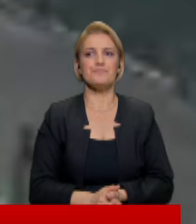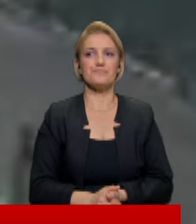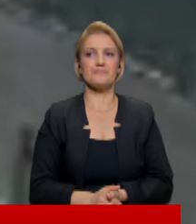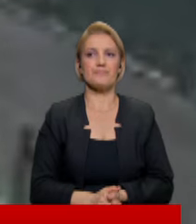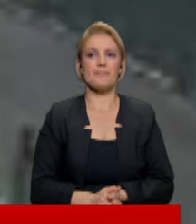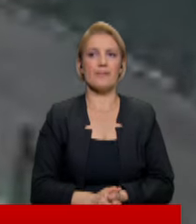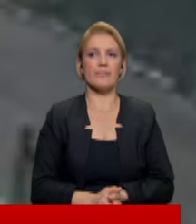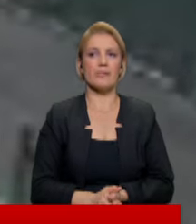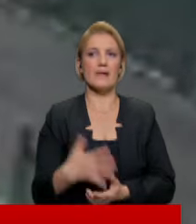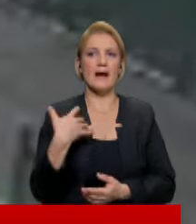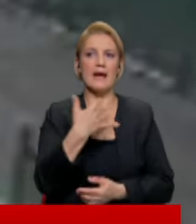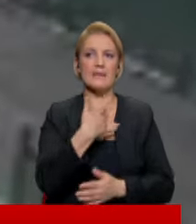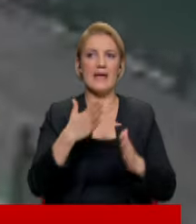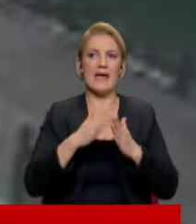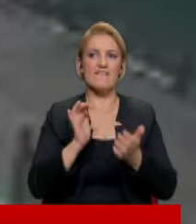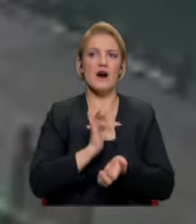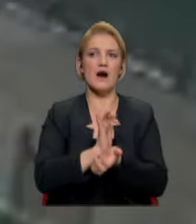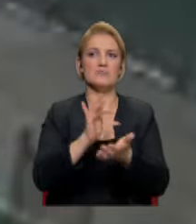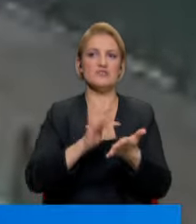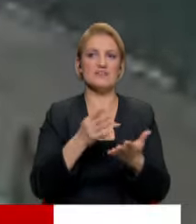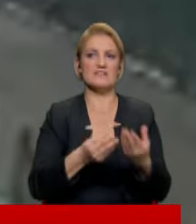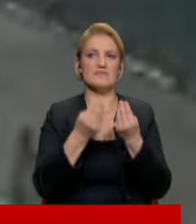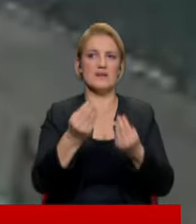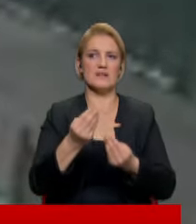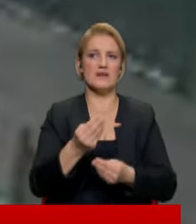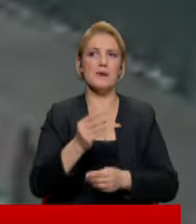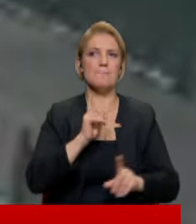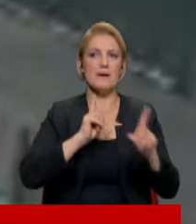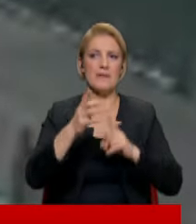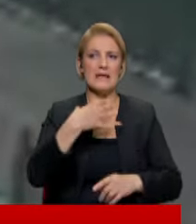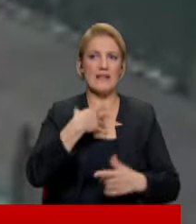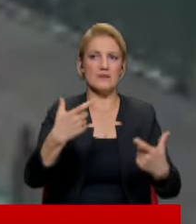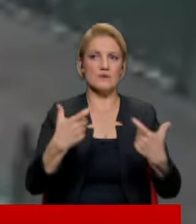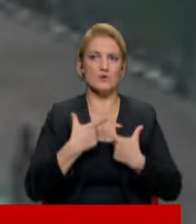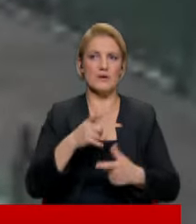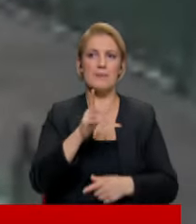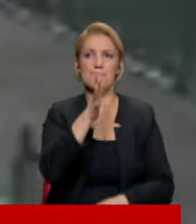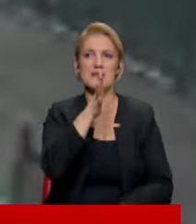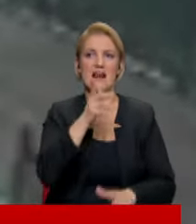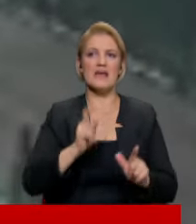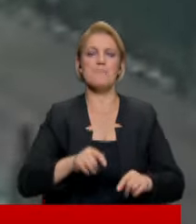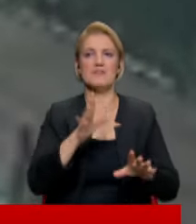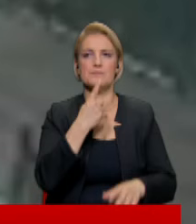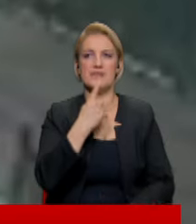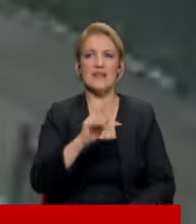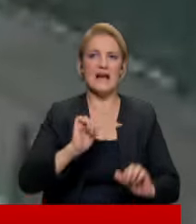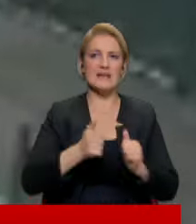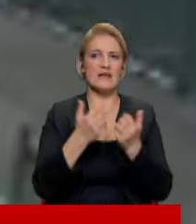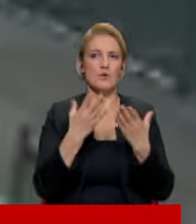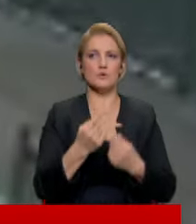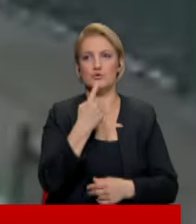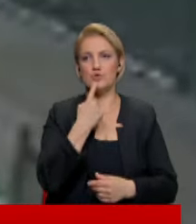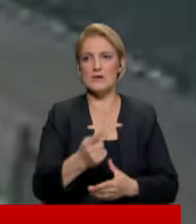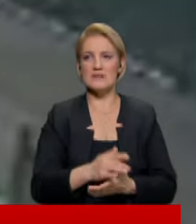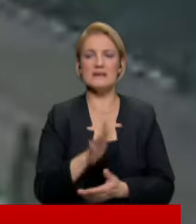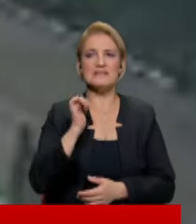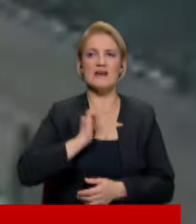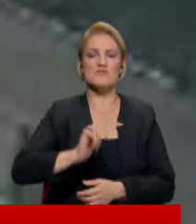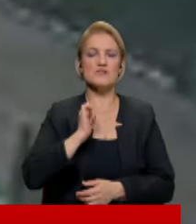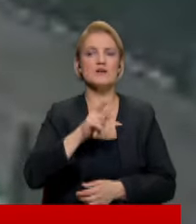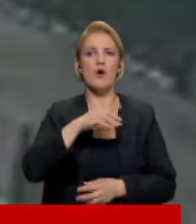gözaltına alınan anneye ev hapsi cezası verildi mahkemede kendini savunurken bilerek yapmadım dedi kazayla olduğunu söyledi